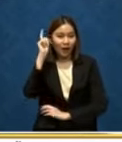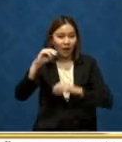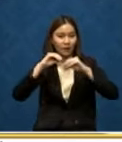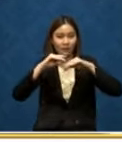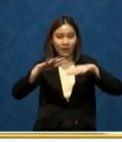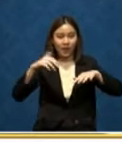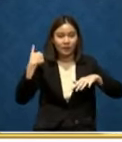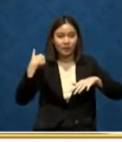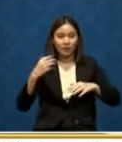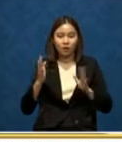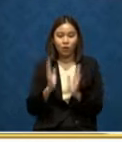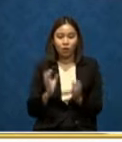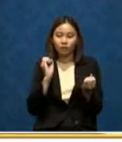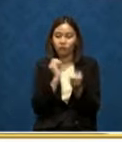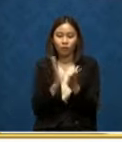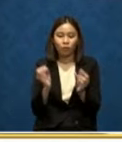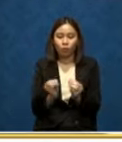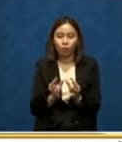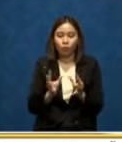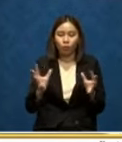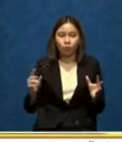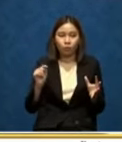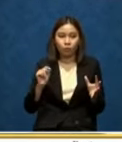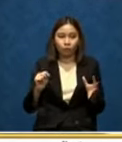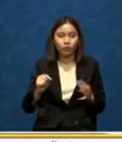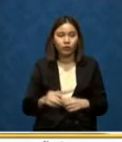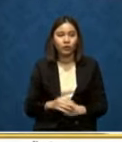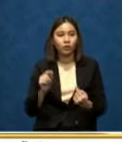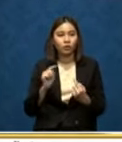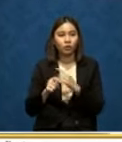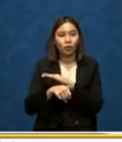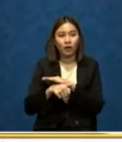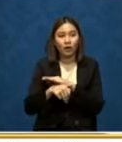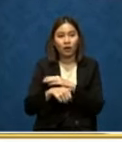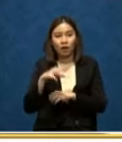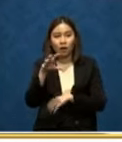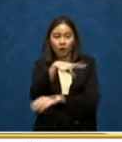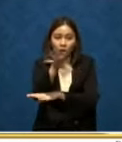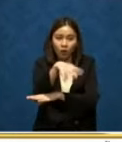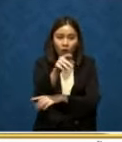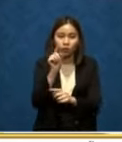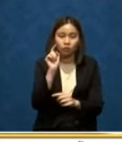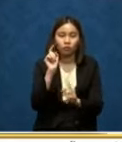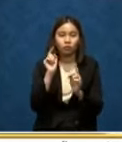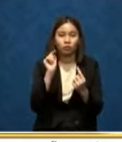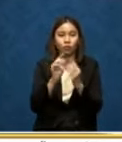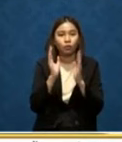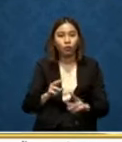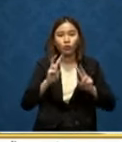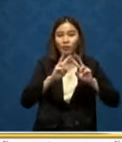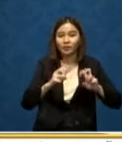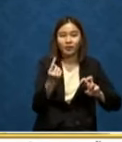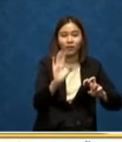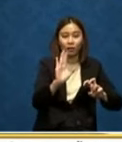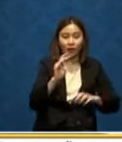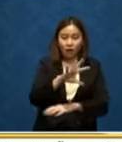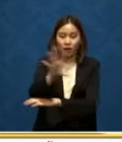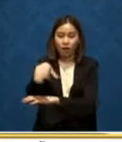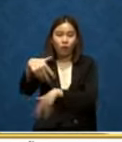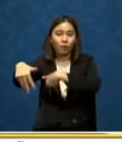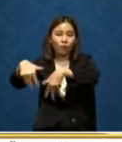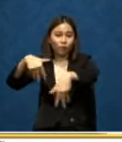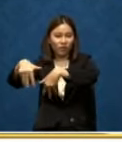ก็มีเหยื่อมีผู้รับผลกระทบจำนวนมากและเรื่องของการแอบอ้างนั้นไม่ได้หลอกเฉพาะนักวิจัยนะครับมีการไปหลอกลวง